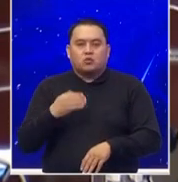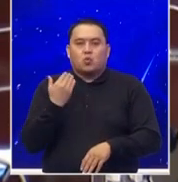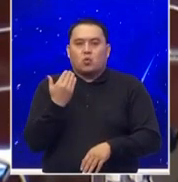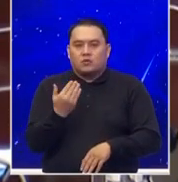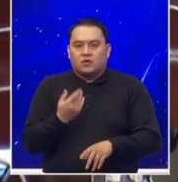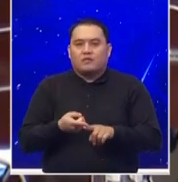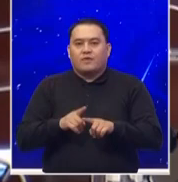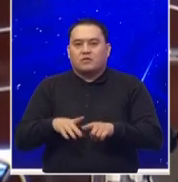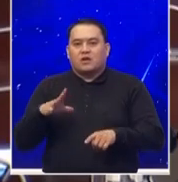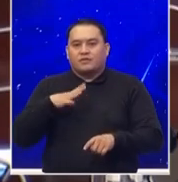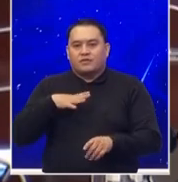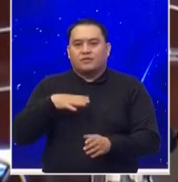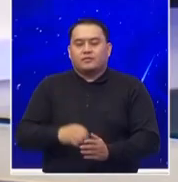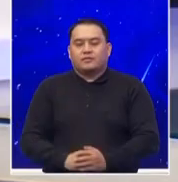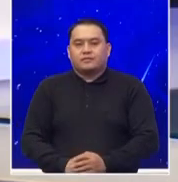Касым-Жомарта Кемелевича Токаева.